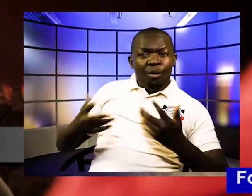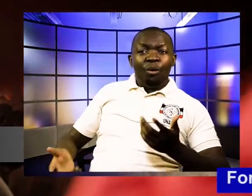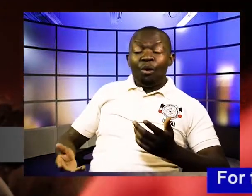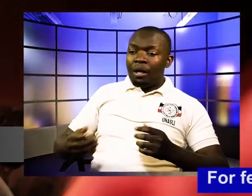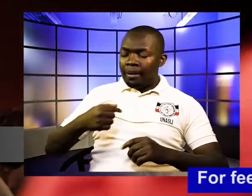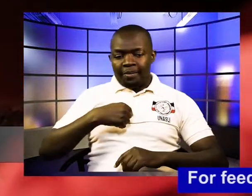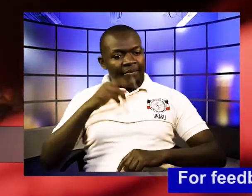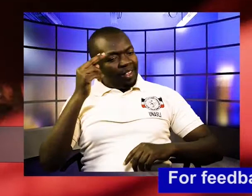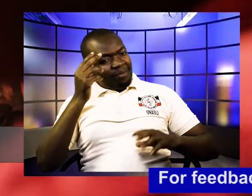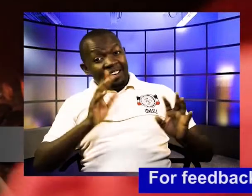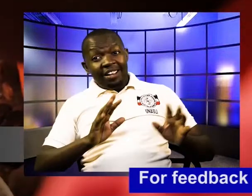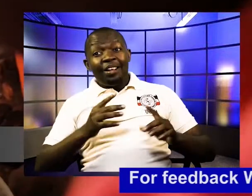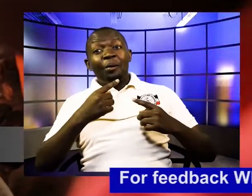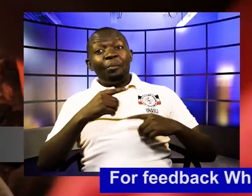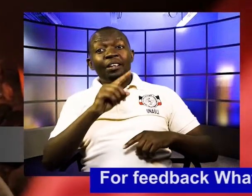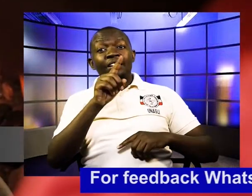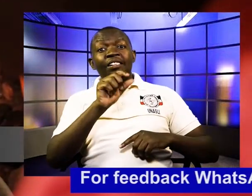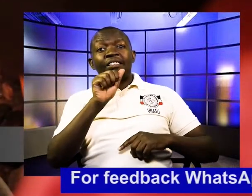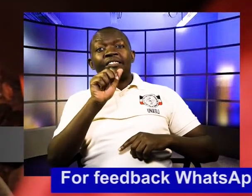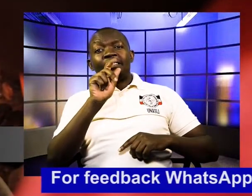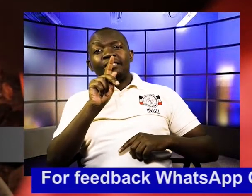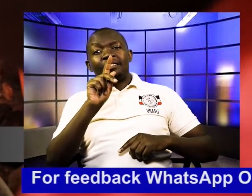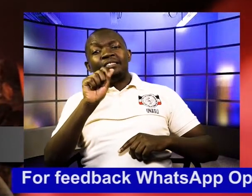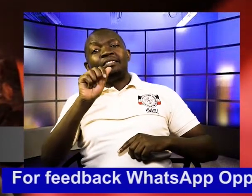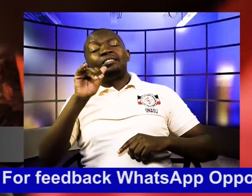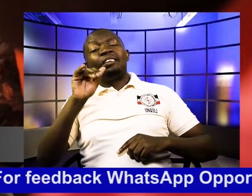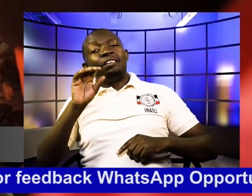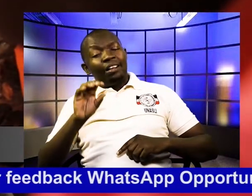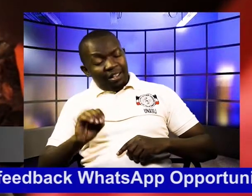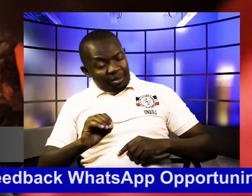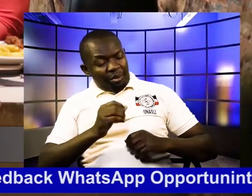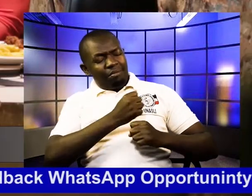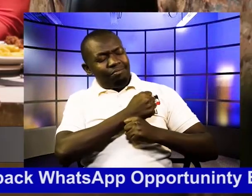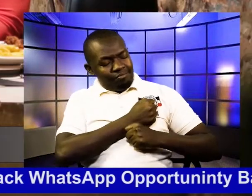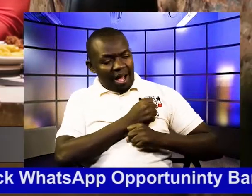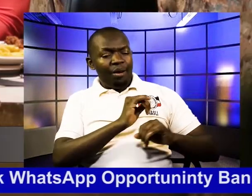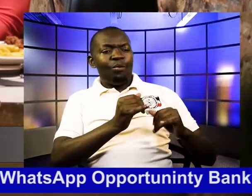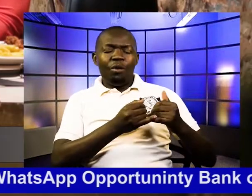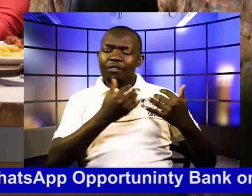Naye munange. Zakaya linge yakalaba mukazi woli. Kati omukwano gubali mujia.